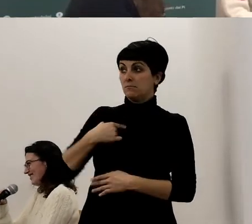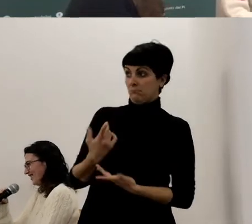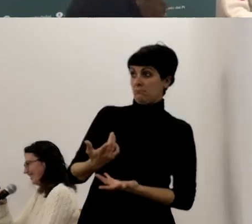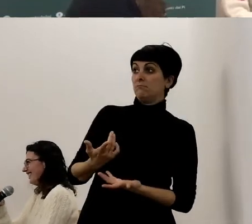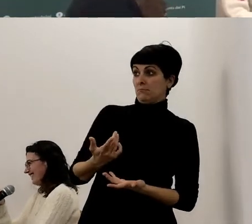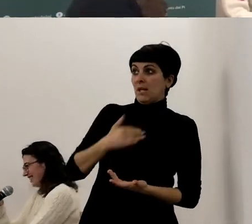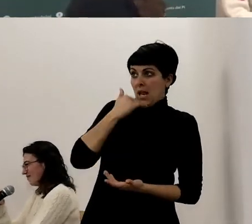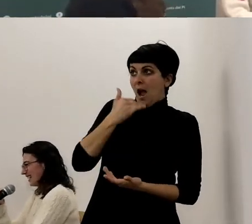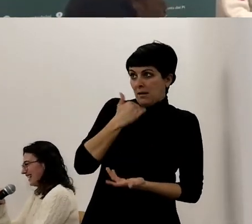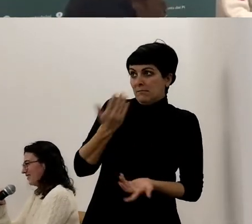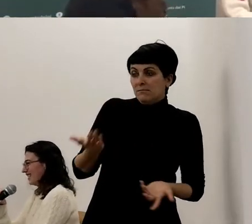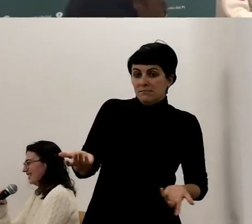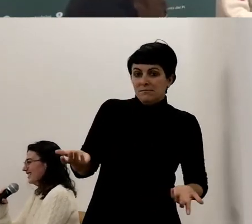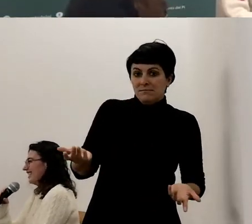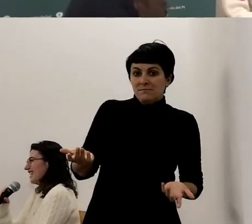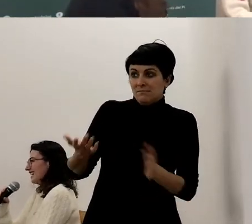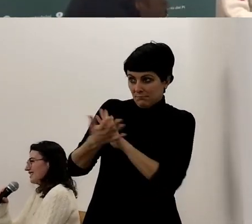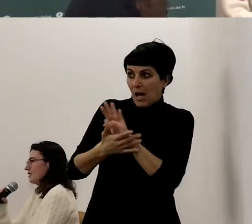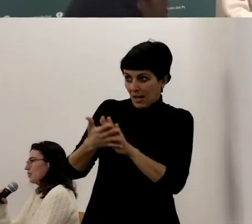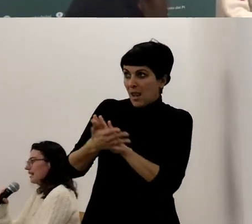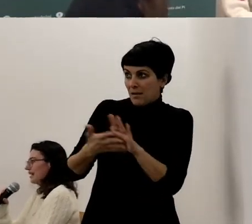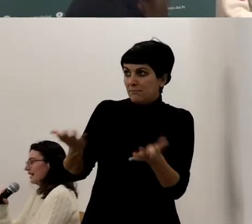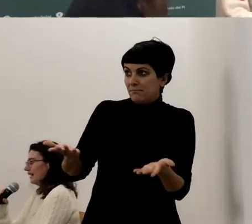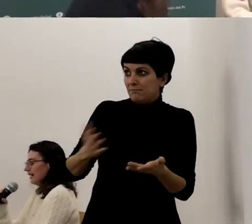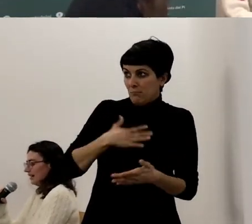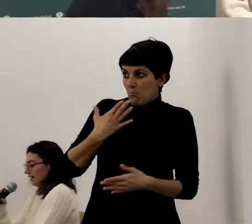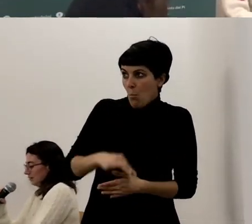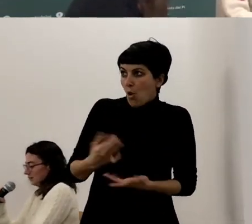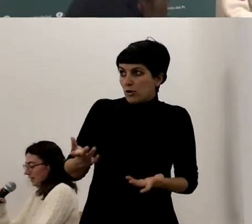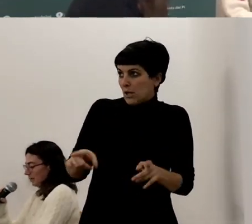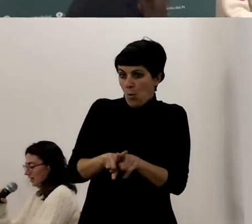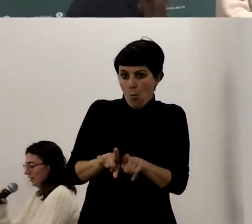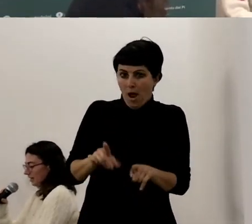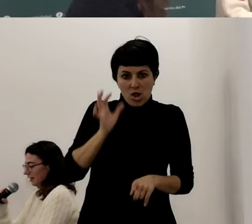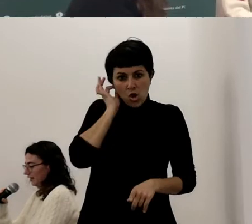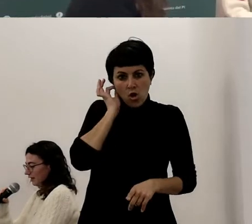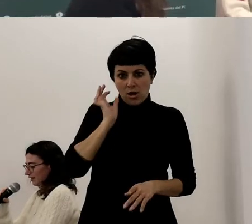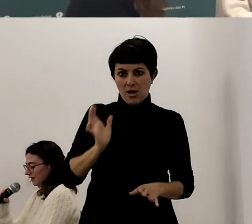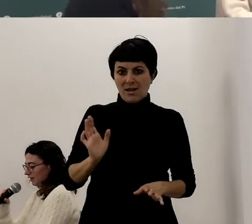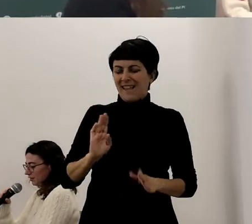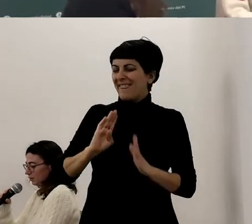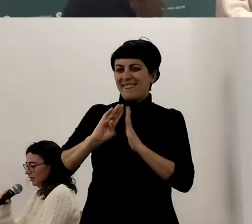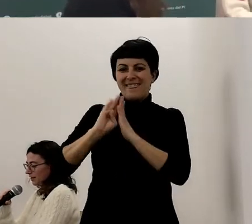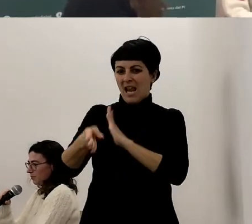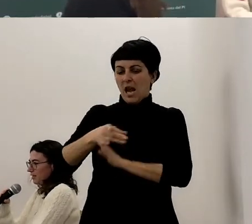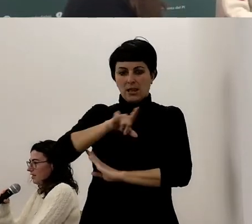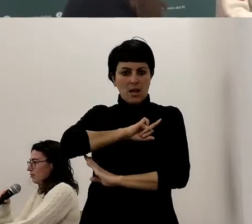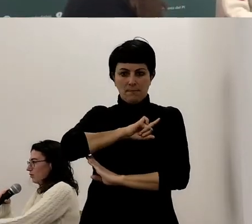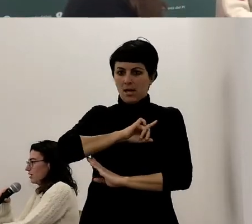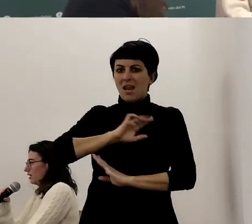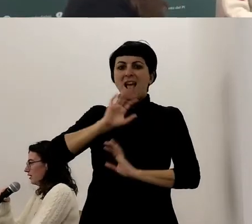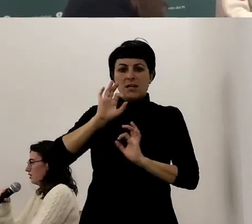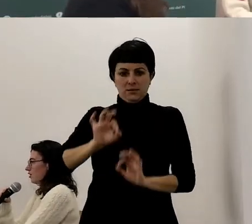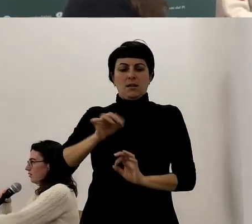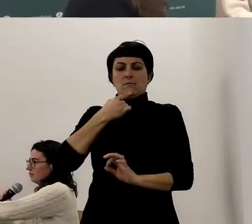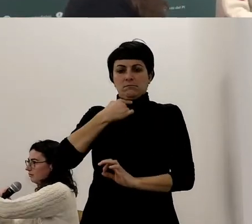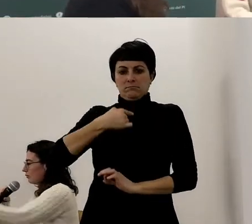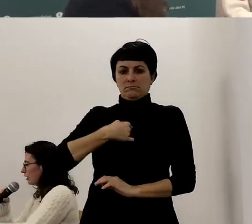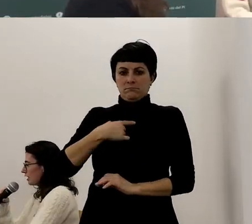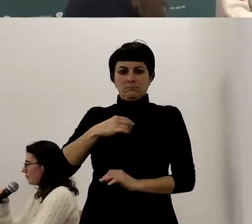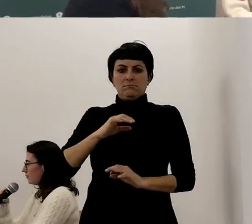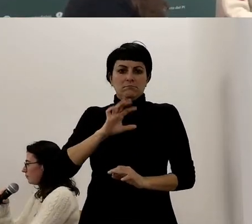Vull dir, aviam, parlem-ne. Aquesta ha sigut la més directa que he trobat. Després sí, doncs, considero